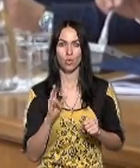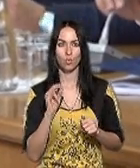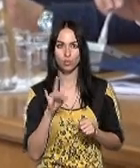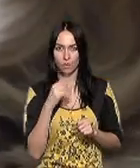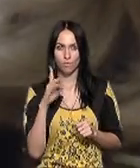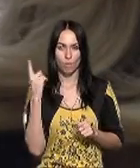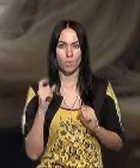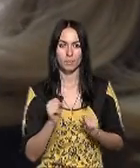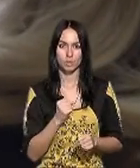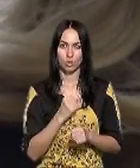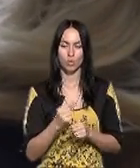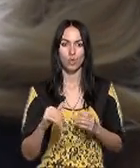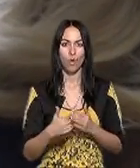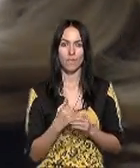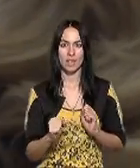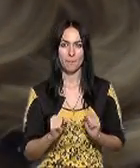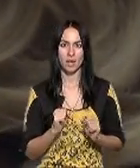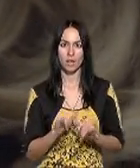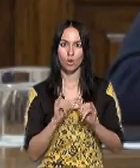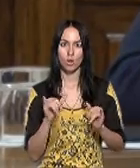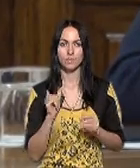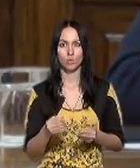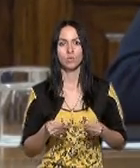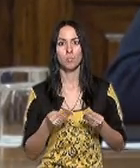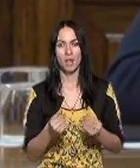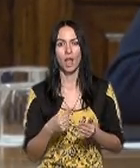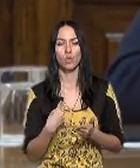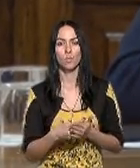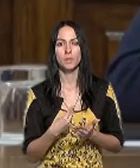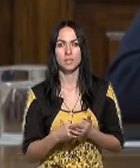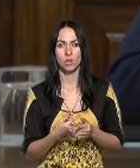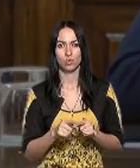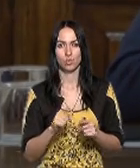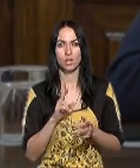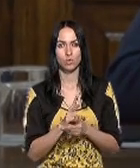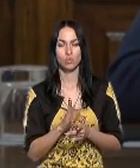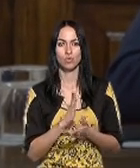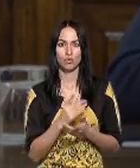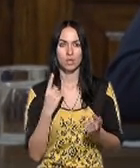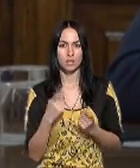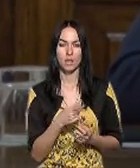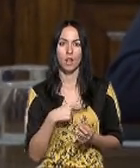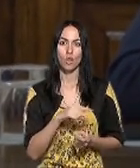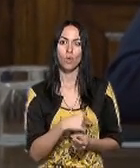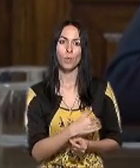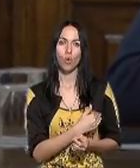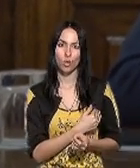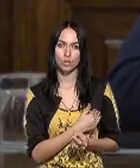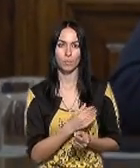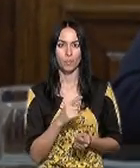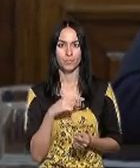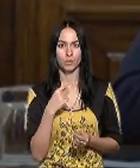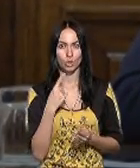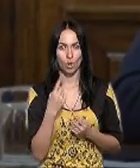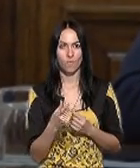обладміністрації створять новий департамент розвитку та сприяння бізнесу. Ця зустріч є сигнальною. Ми хочемо довести